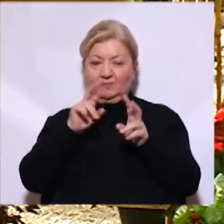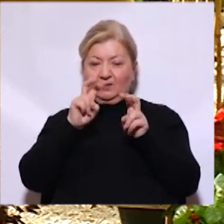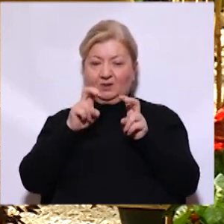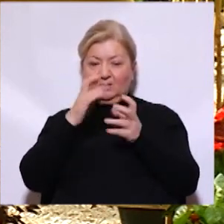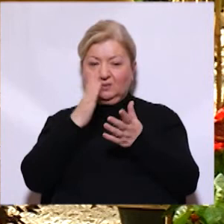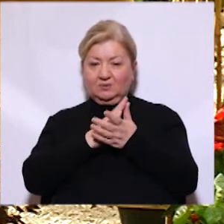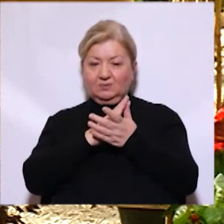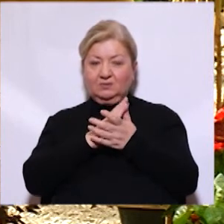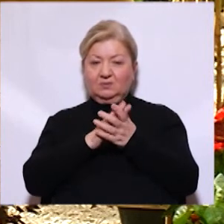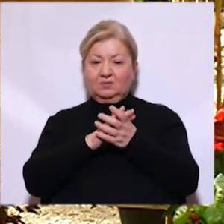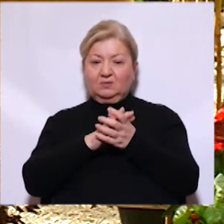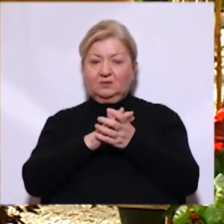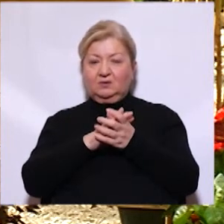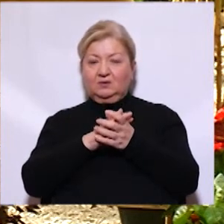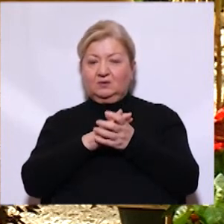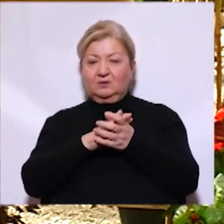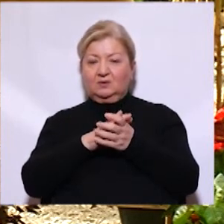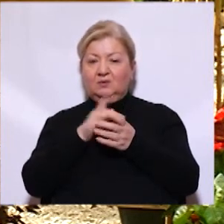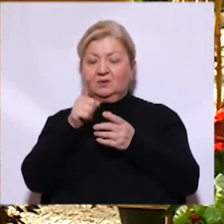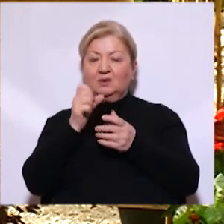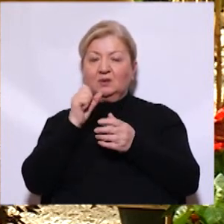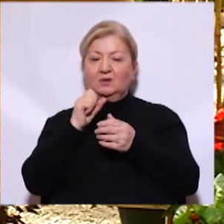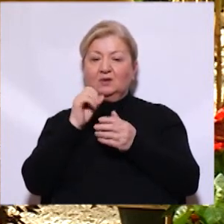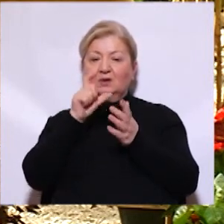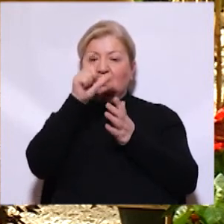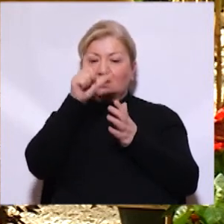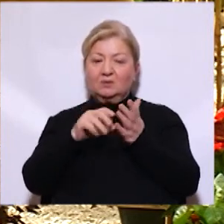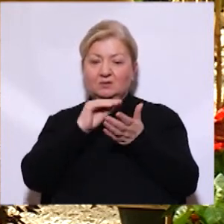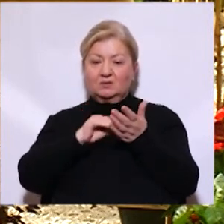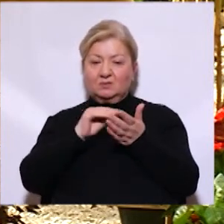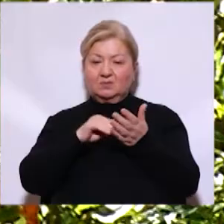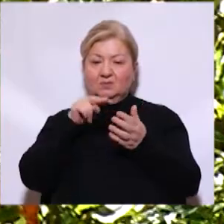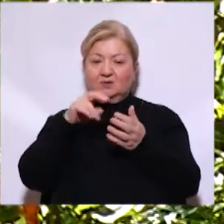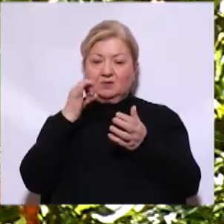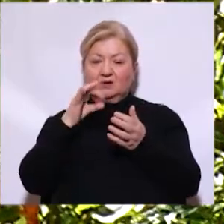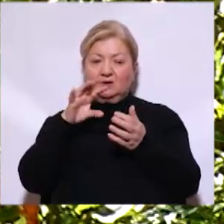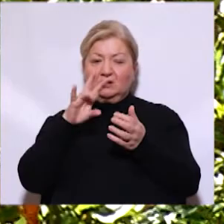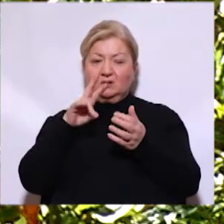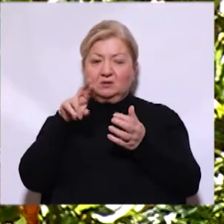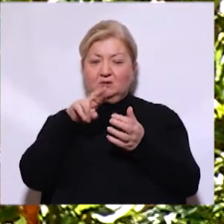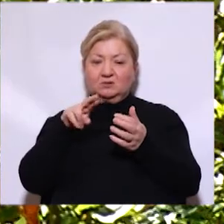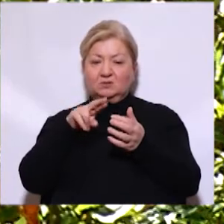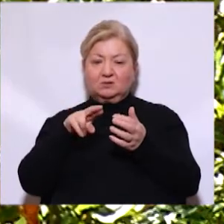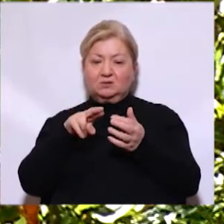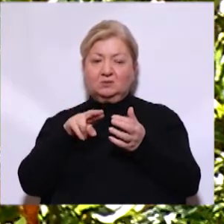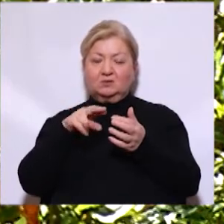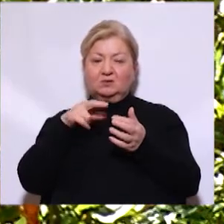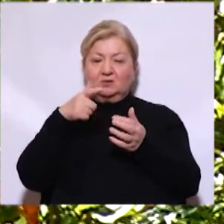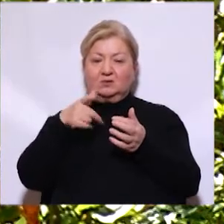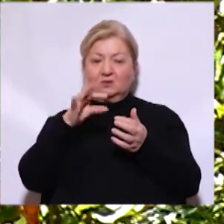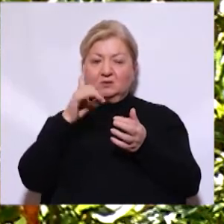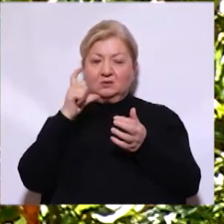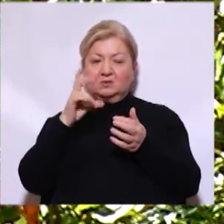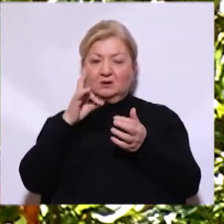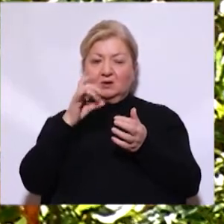არის, სამწუხაროდ თუ საბედნიეროდ, მოკლედ და თუმცა ავტორი არის ასტრიდ ლინდგრენი, ხო? ასტრიდ ლინდგრენი